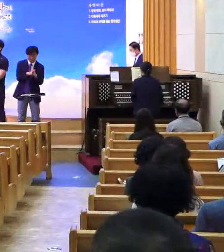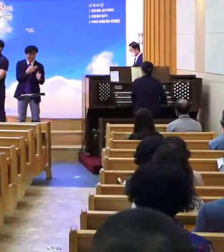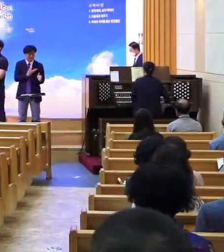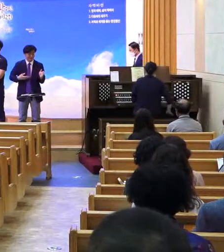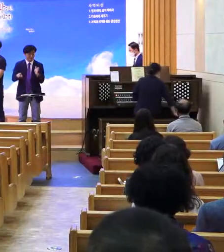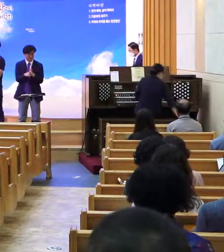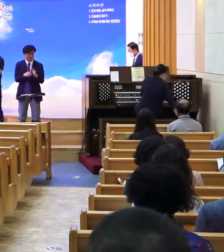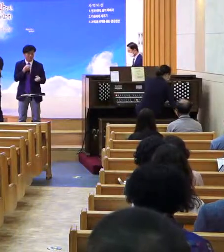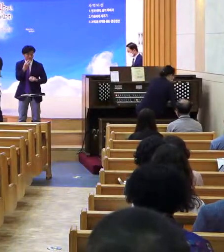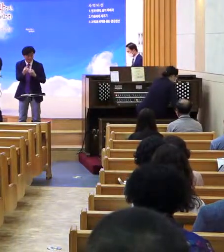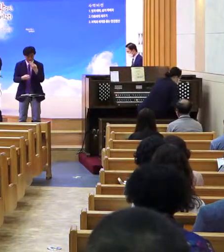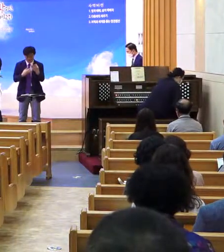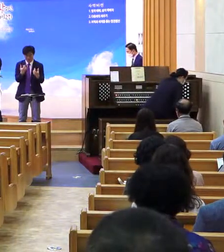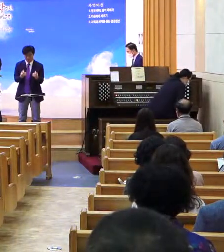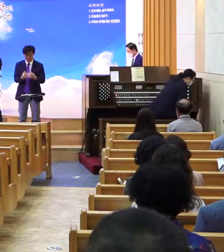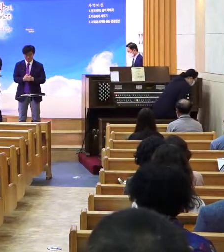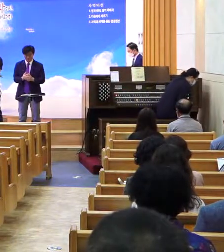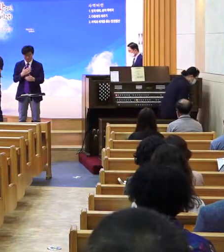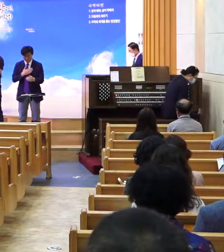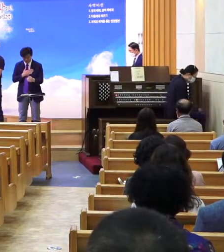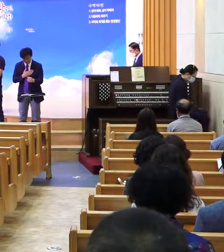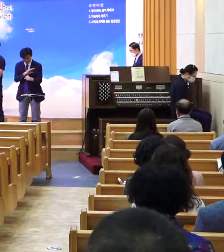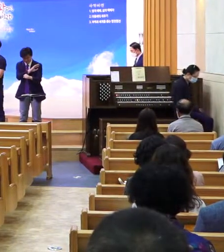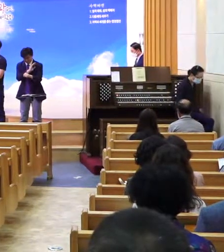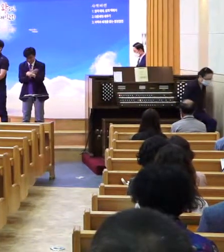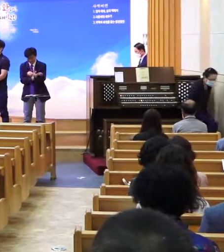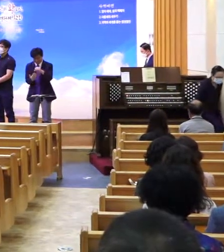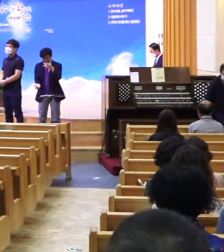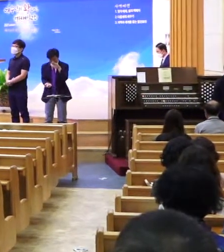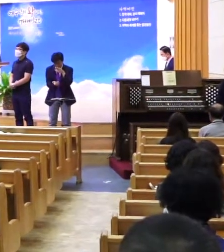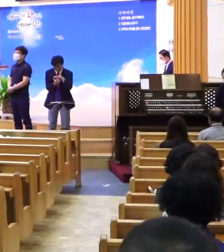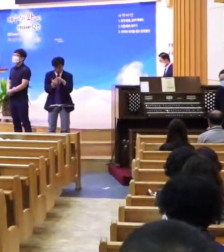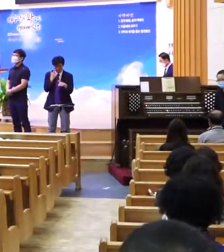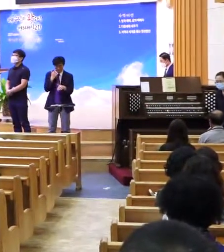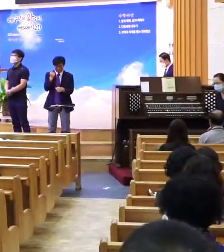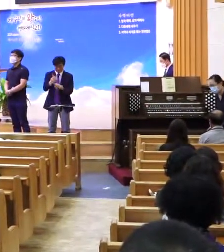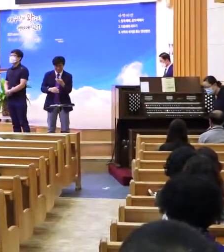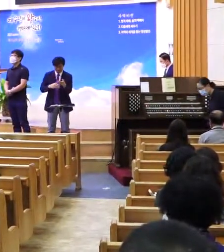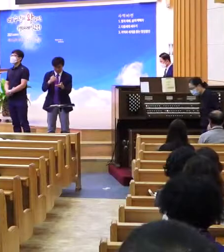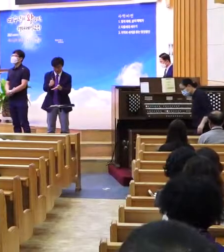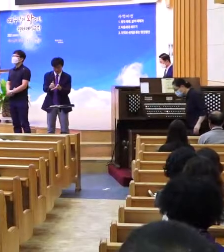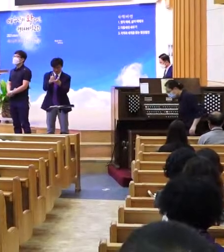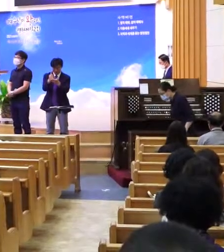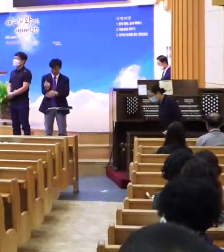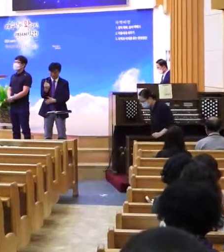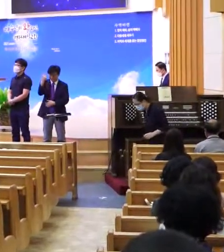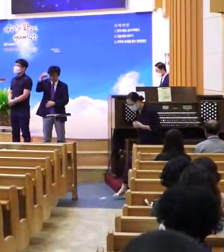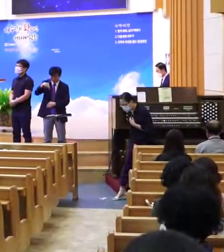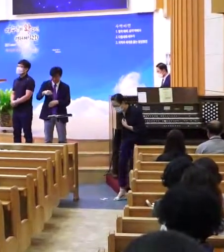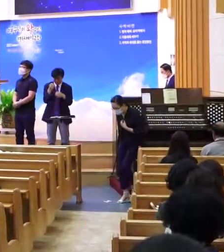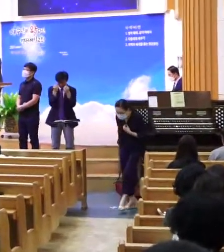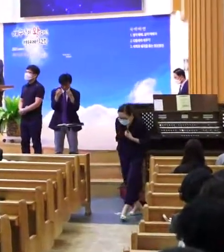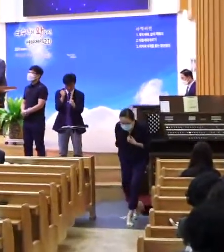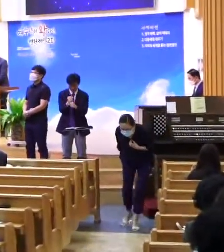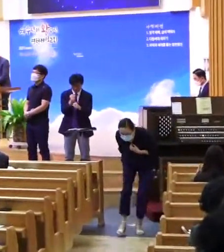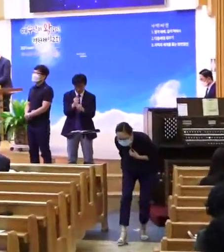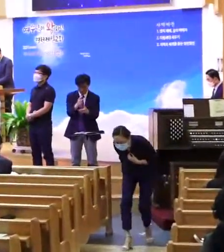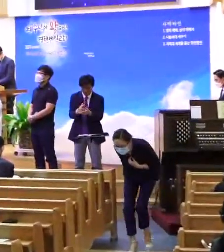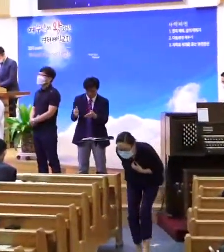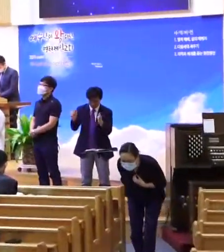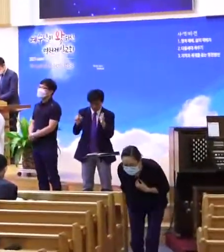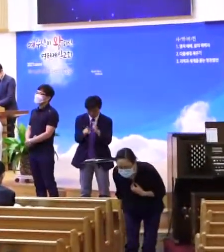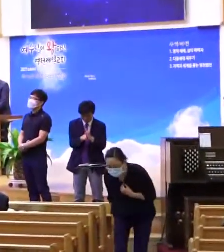신앙을 고백하겠습니다. 나는 전능하신 아버지 하나님 전지의 창조주를 믿습니다. 나는